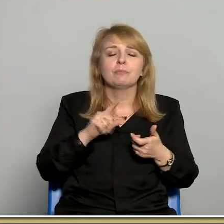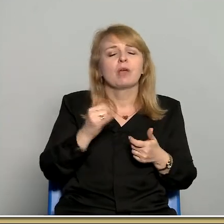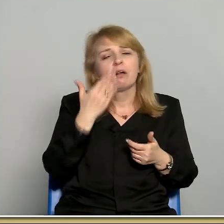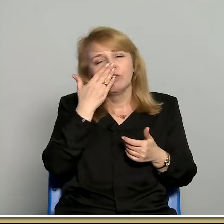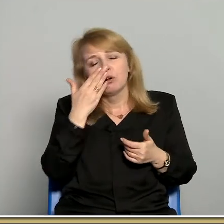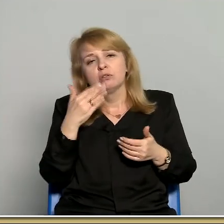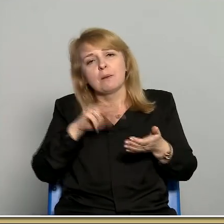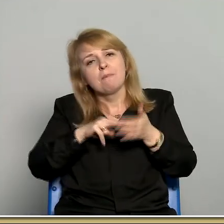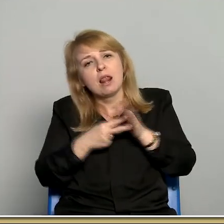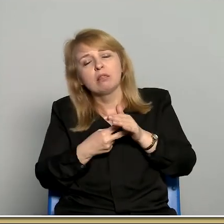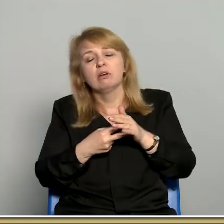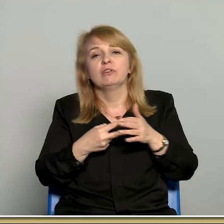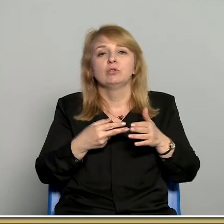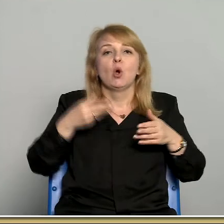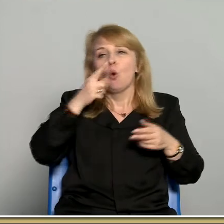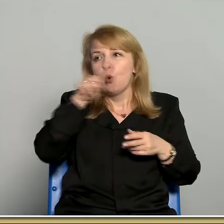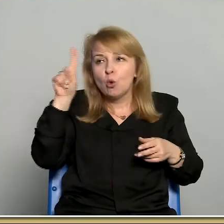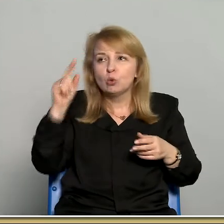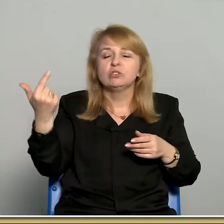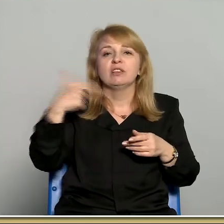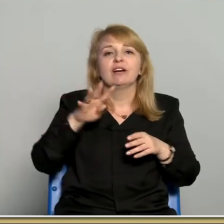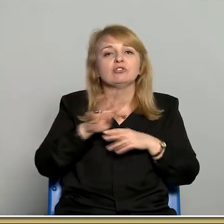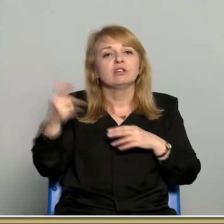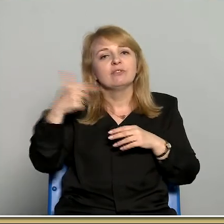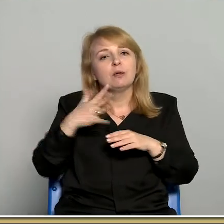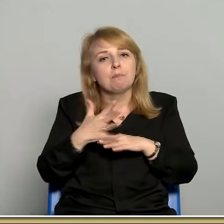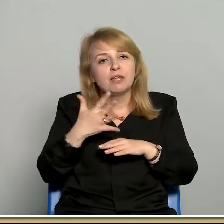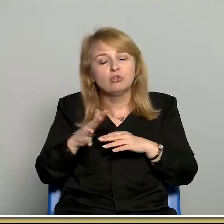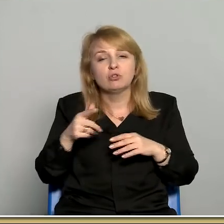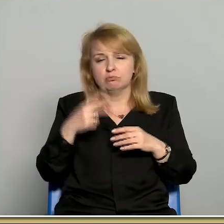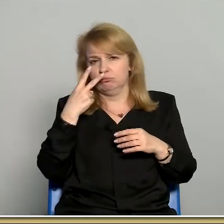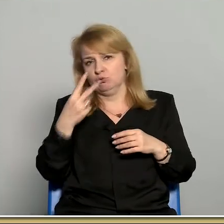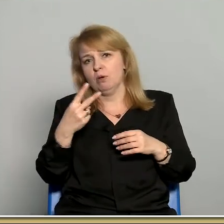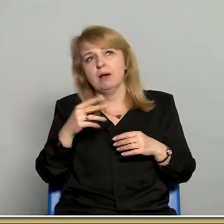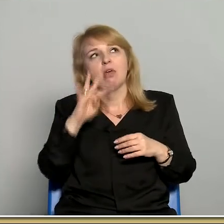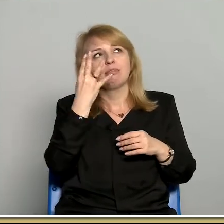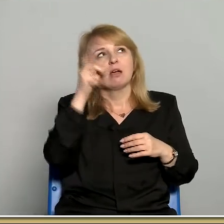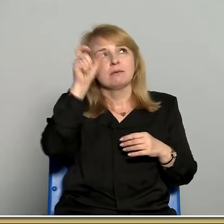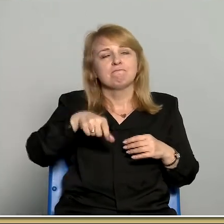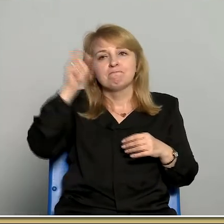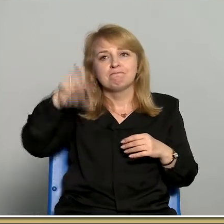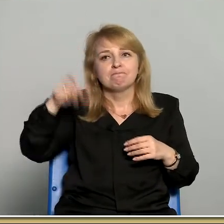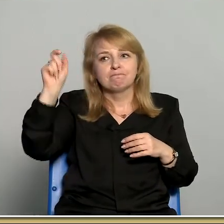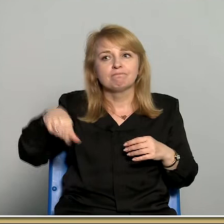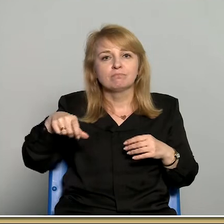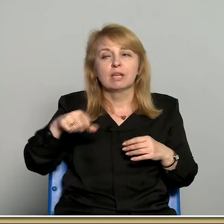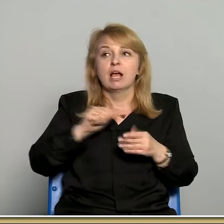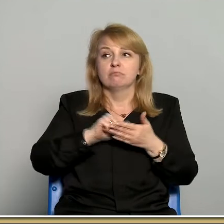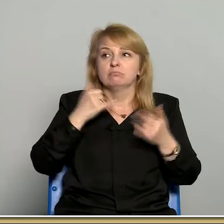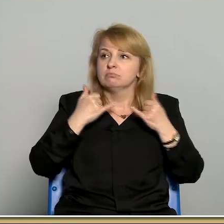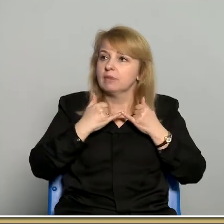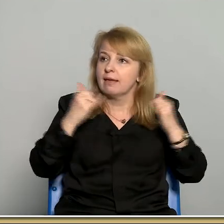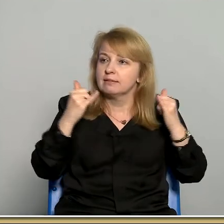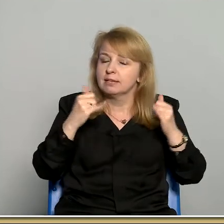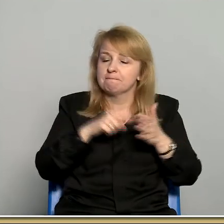na lata 2014-2050 i proszę zwrócić uwagę na cztery wymienione w tym slajdzie kategorie.